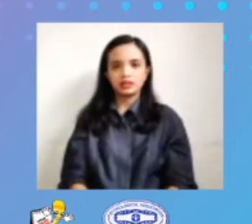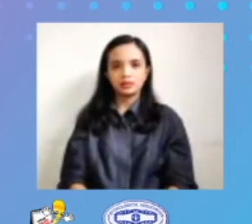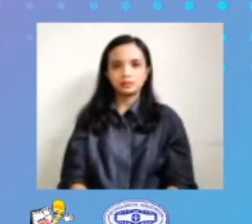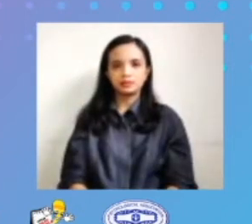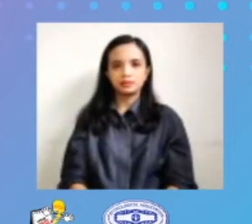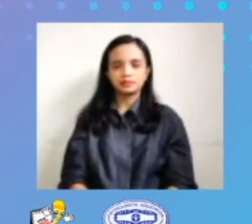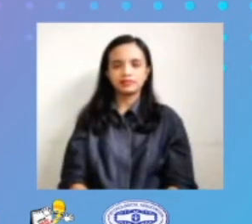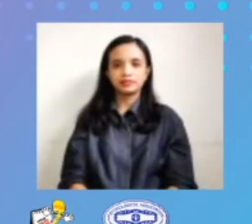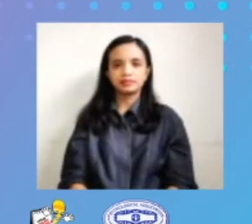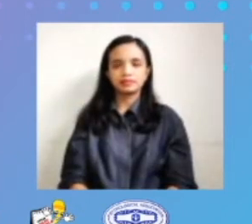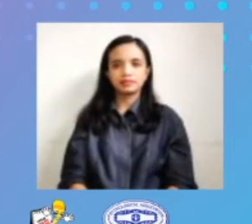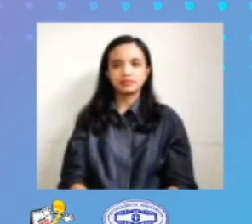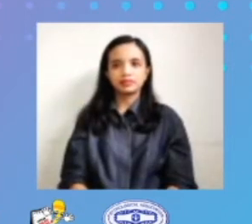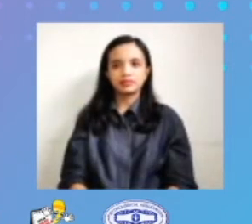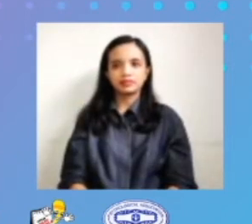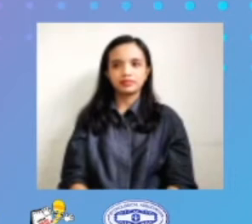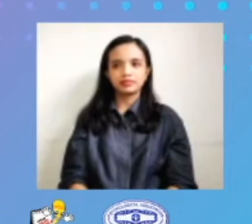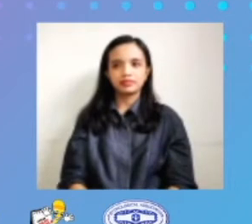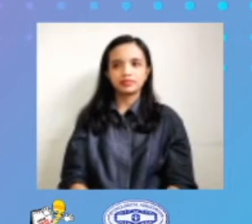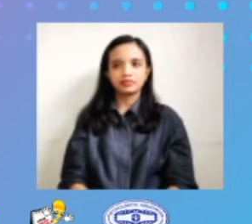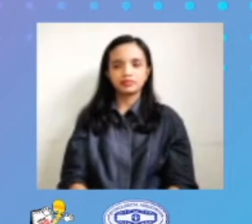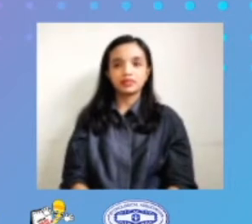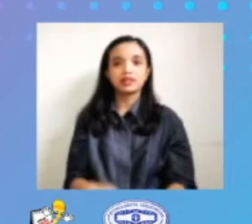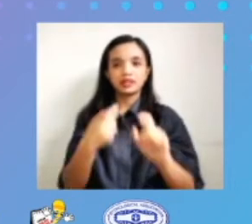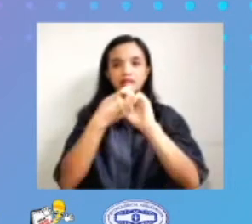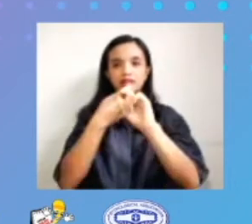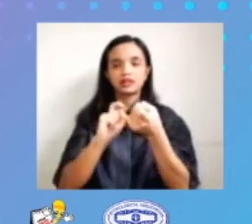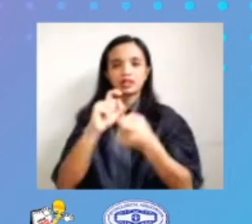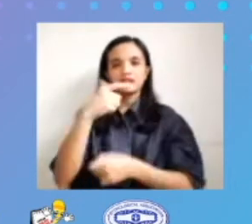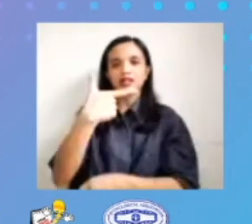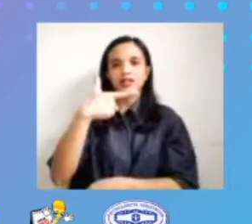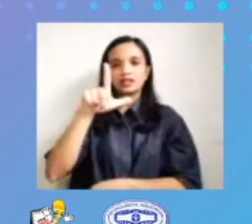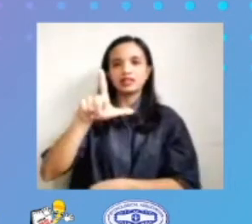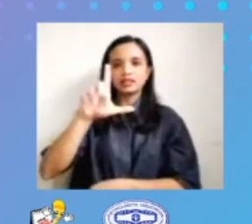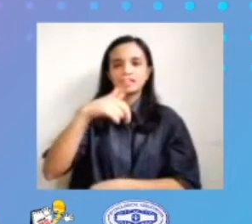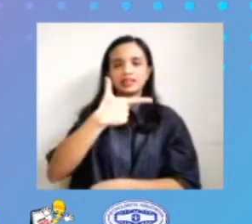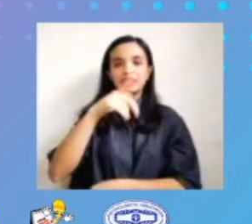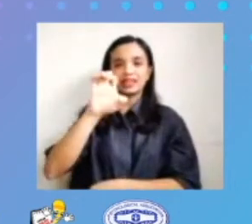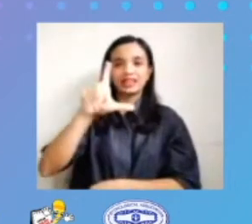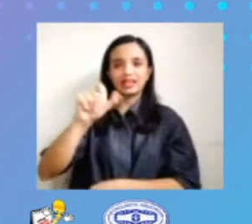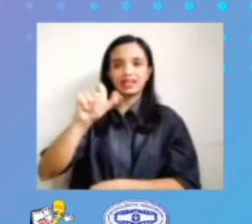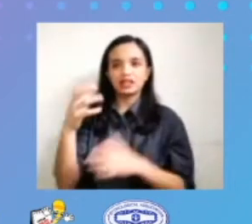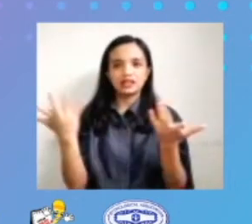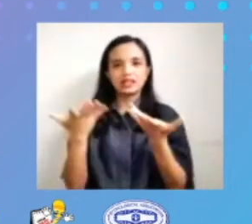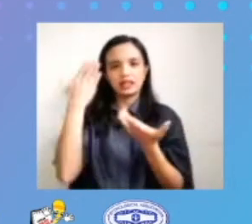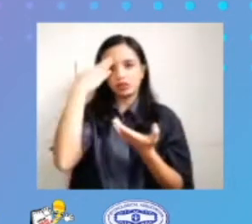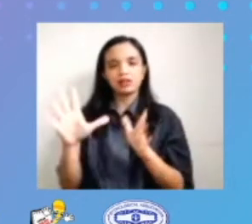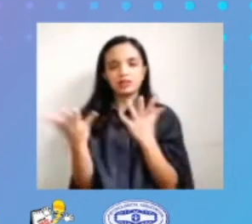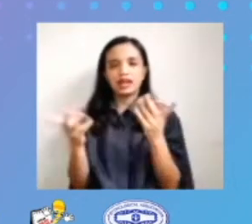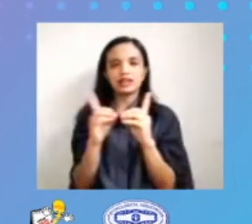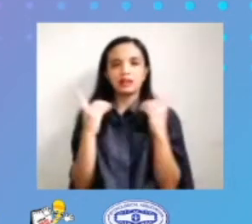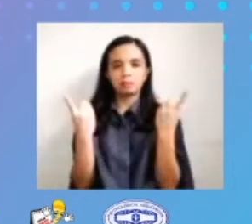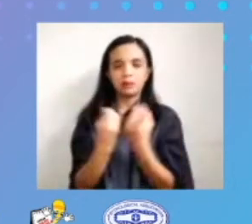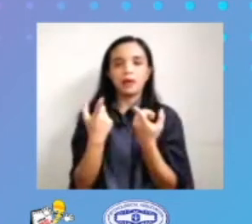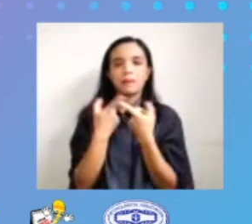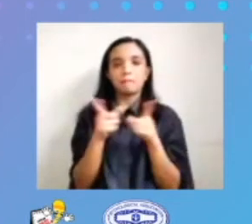we are ito pong natin ngayon ay naka-cross post sa 10